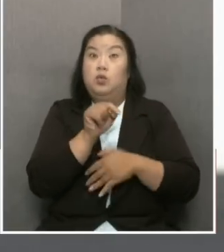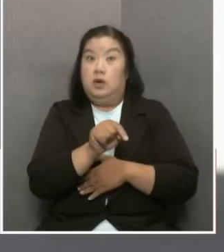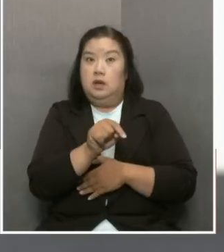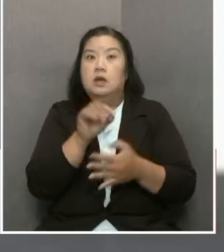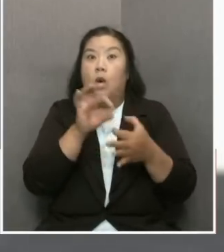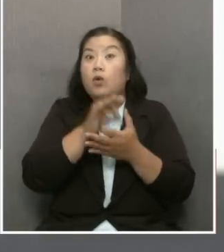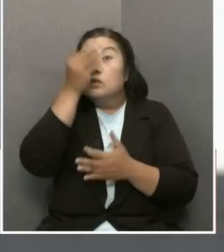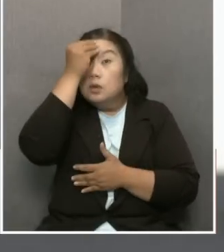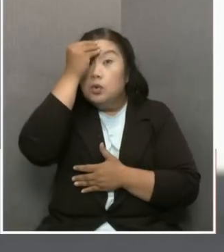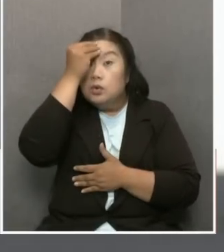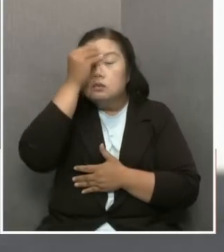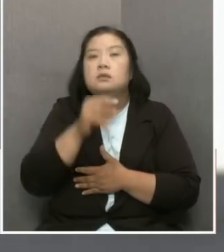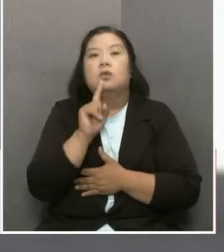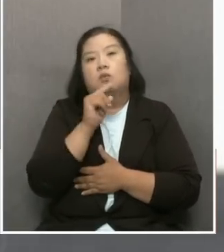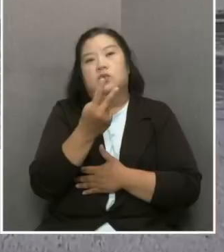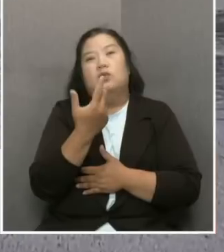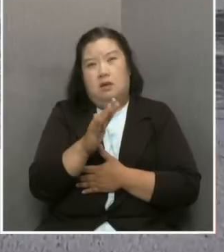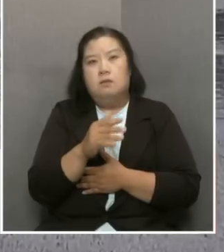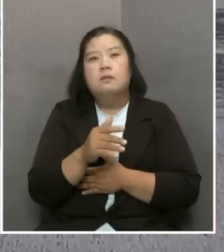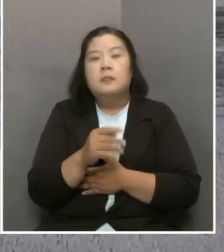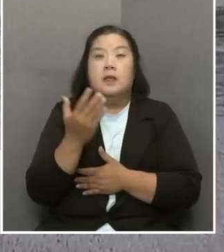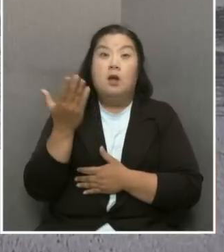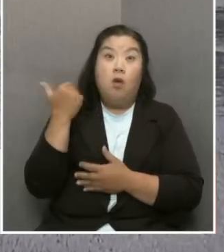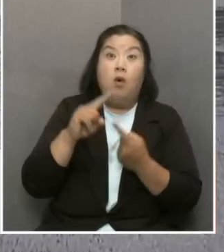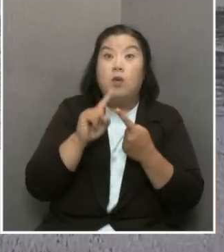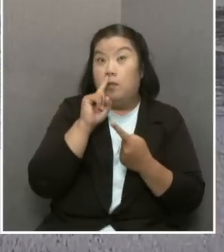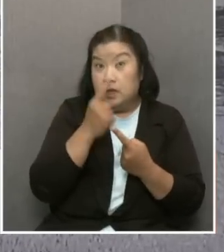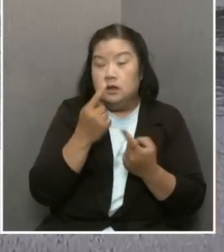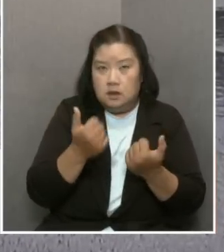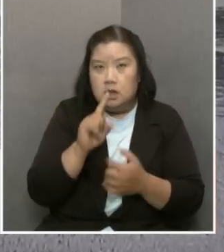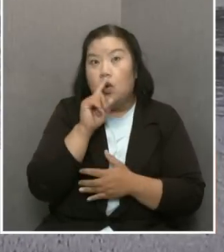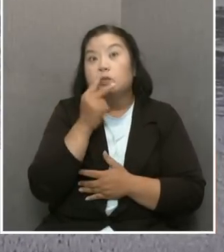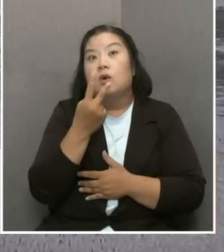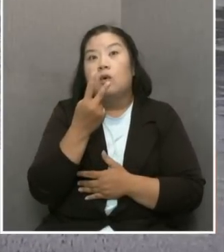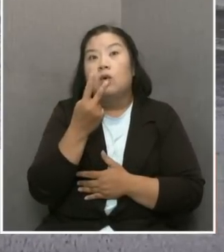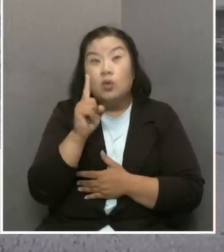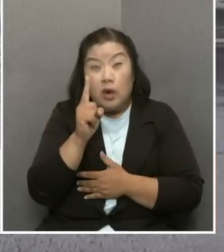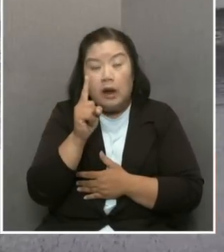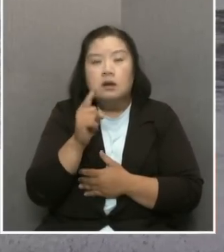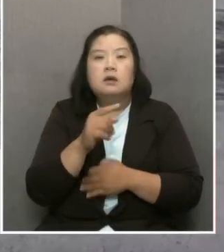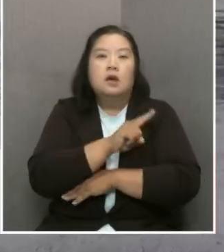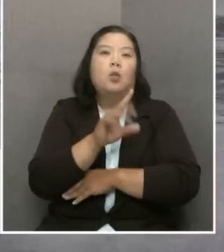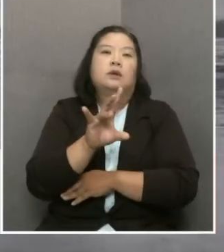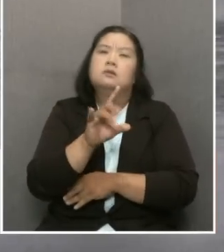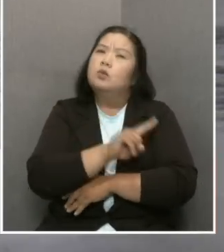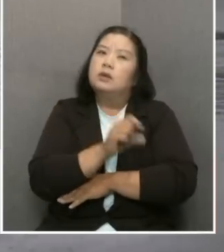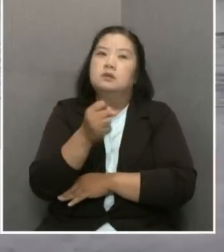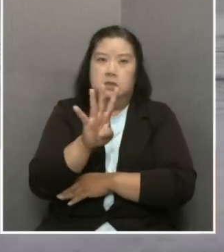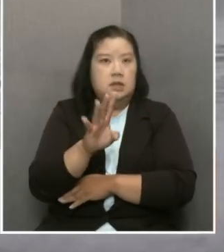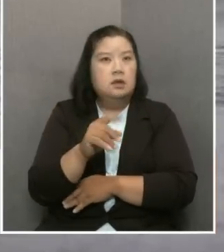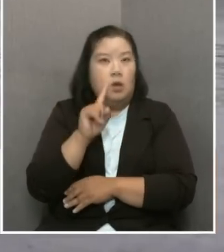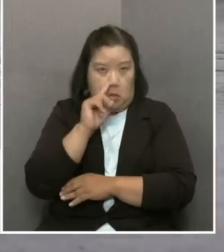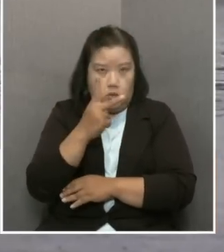ที่2แล้วนะครับที่ซ้ำเติมญี่ปุ่นต่อจากพายุขนุนในรอบไม่ถึง2สัปดาห์ครับ ส่วนสำนักอุตุนิยมวิทยาแห่งช